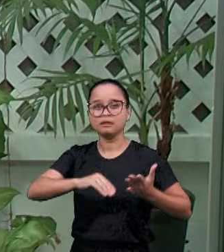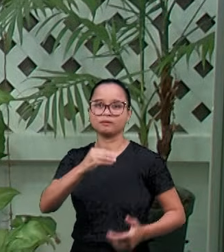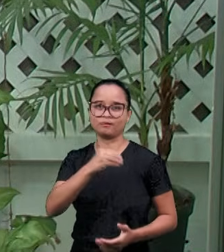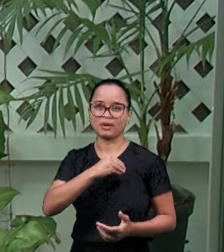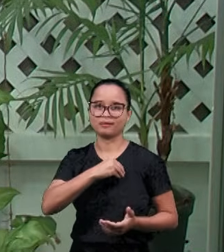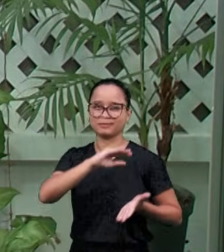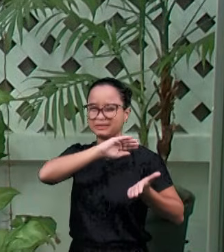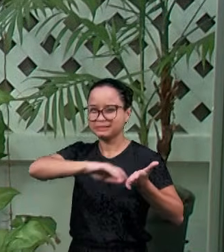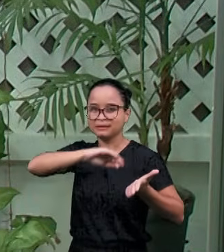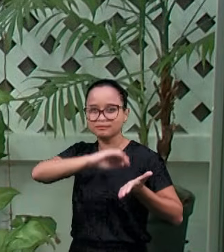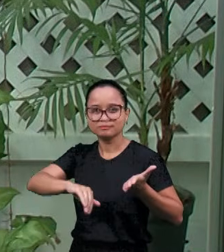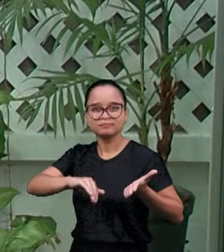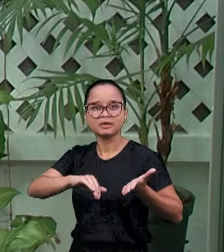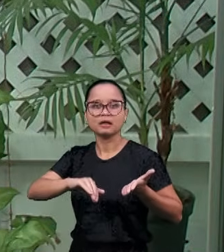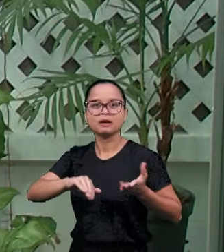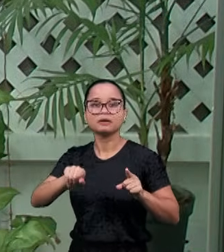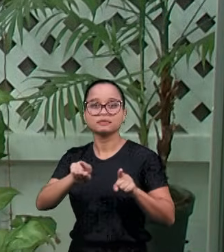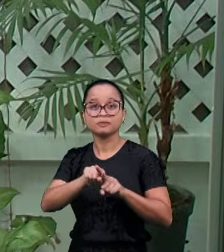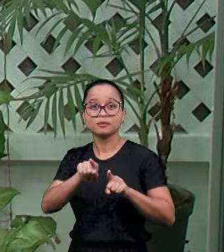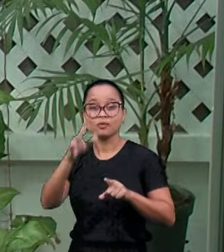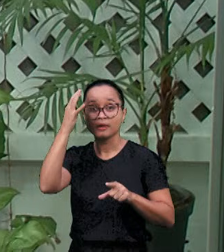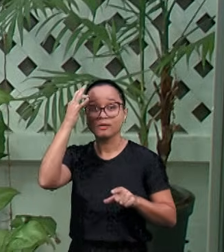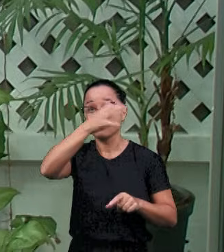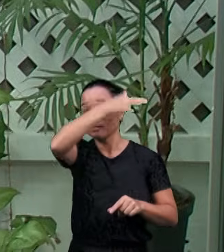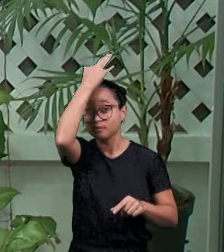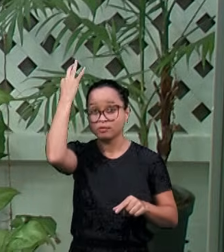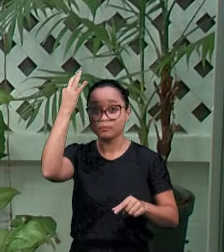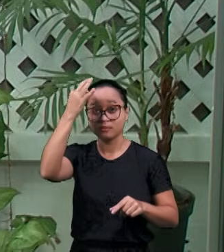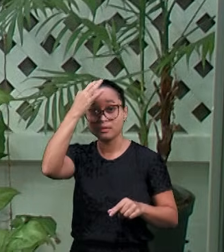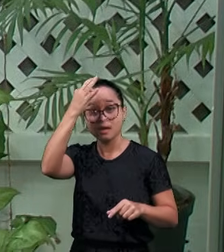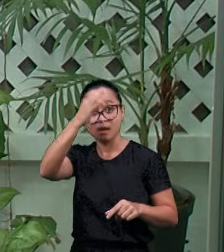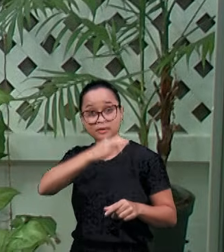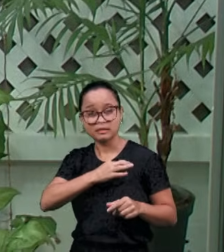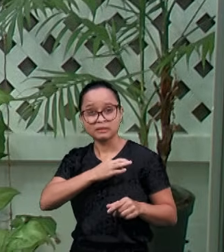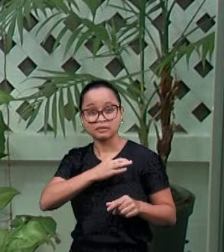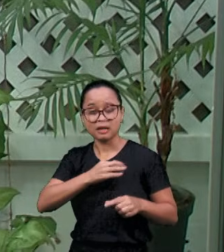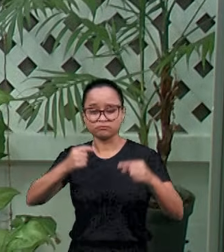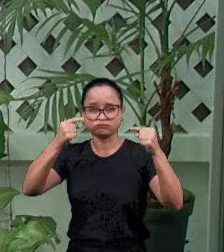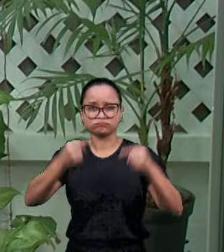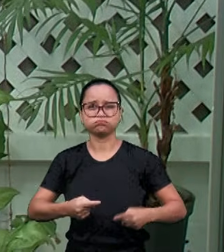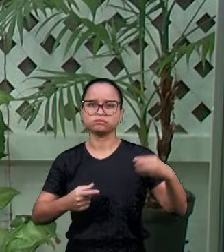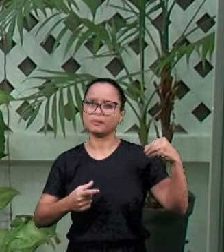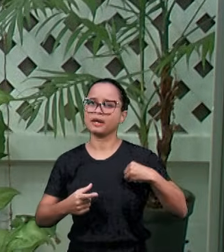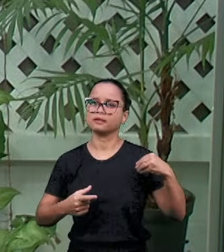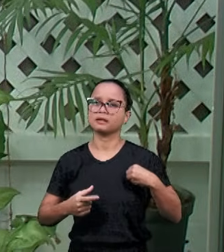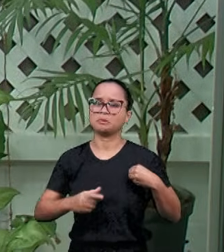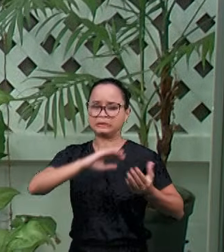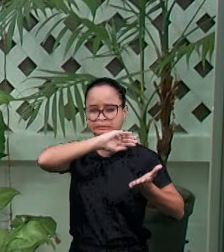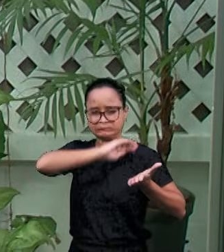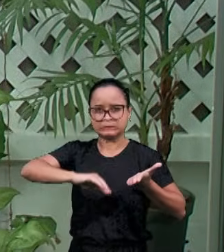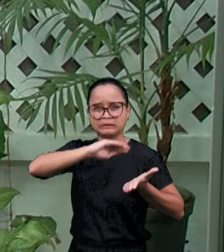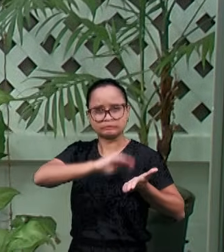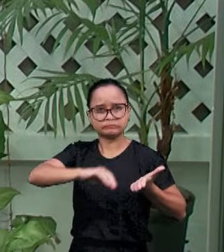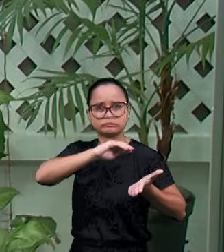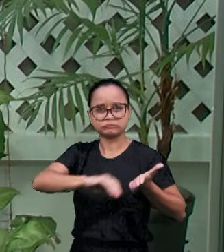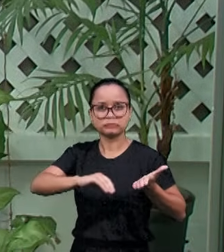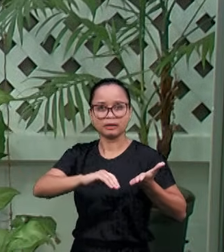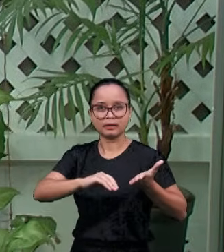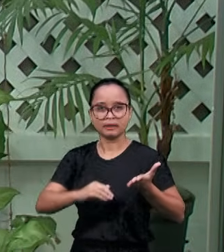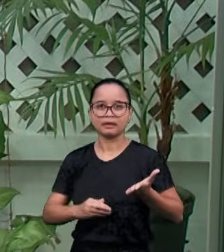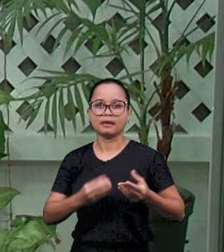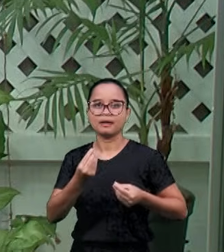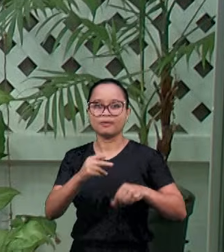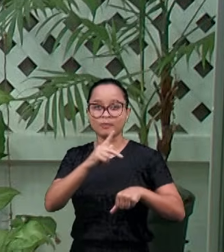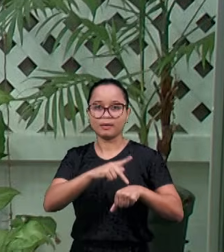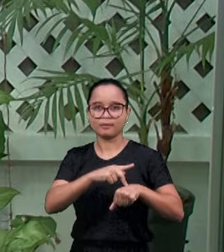connaît les bonnes perles. Le Saint-Esprit, donc, est cette lutte que l'homme il fait contre le péché pour expulser